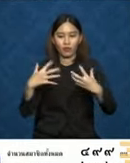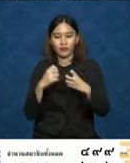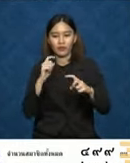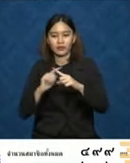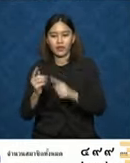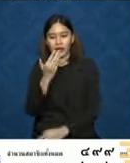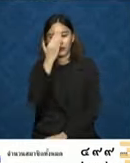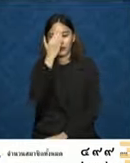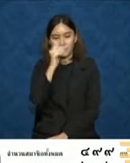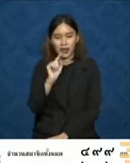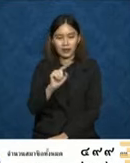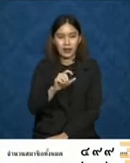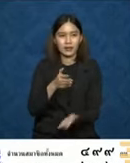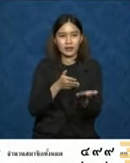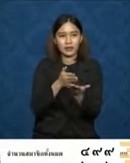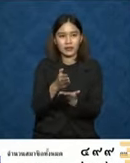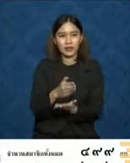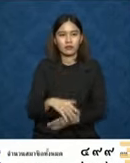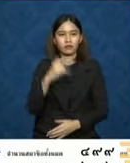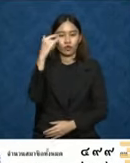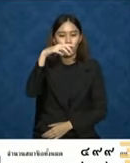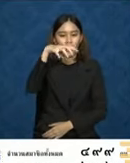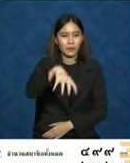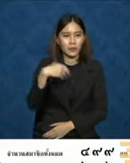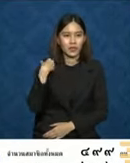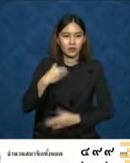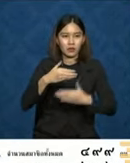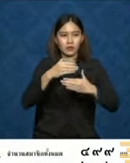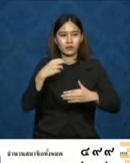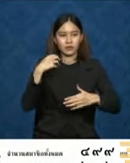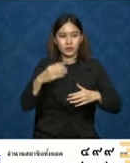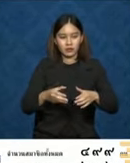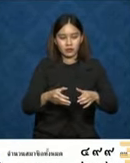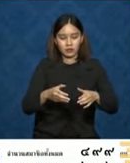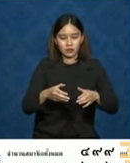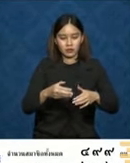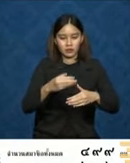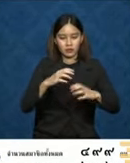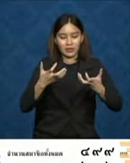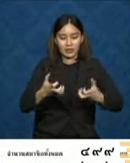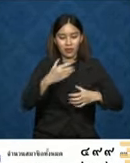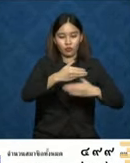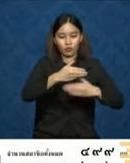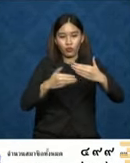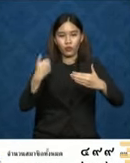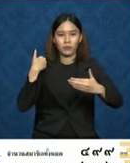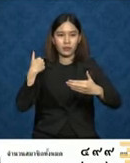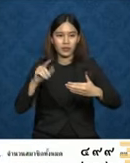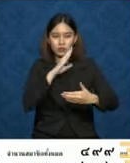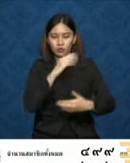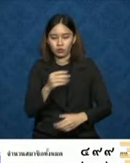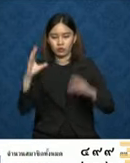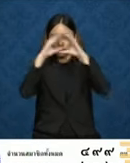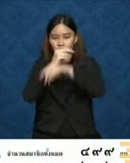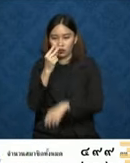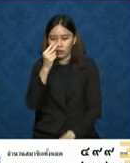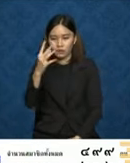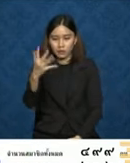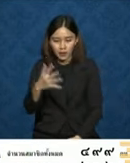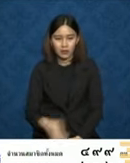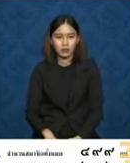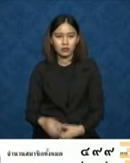บริเวณหน้าสำนักงานเขตดอนเมืองนะครับมีการตั้งแบอร์กีดขวางการจราจรซึ่งในตอนกลางคืนเนี่ยก็จะทำให้มองไม่เห็นนะครับแล้ว